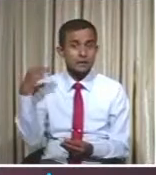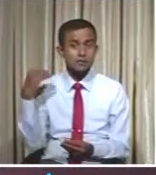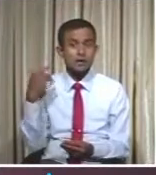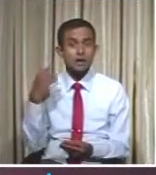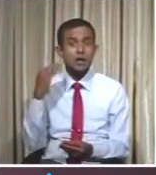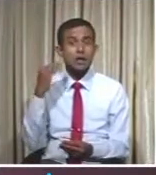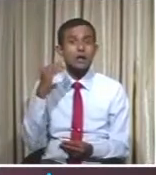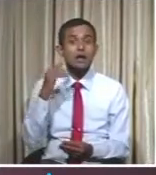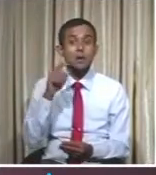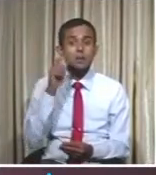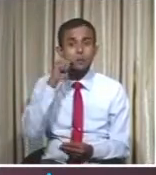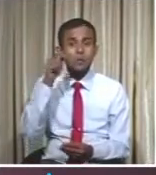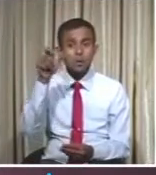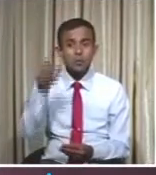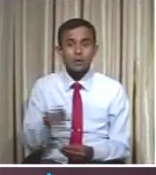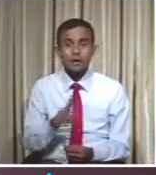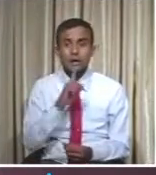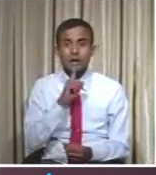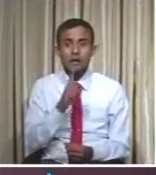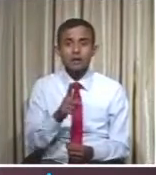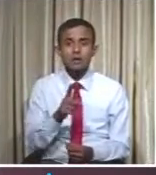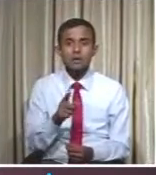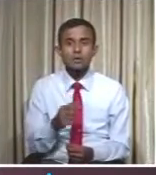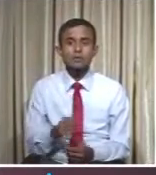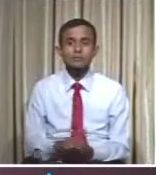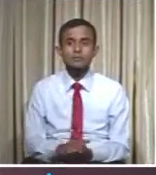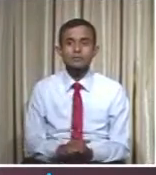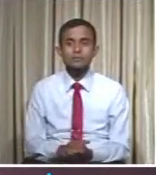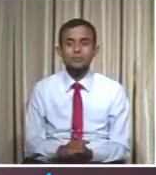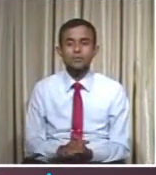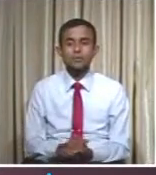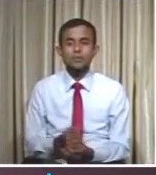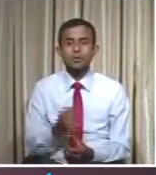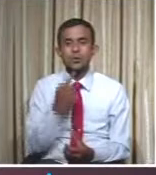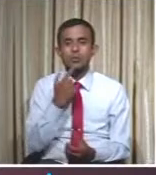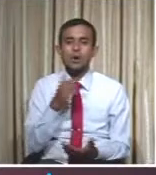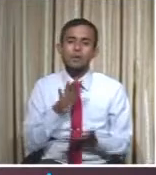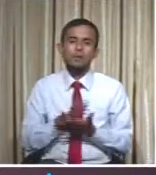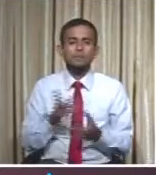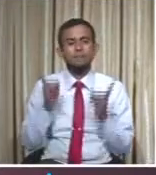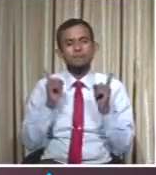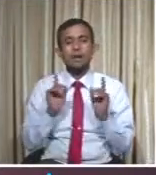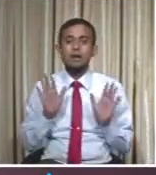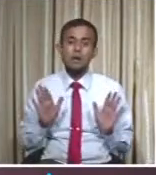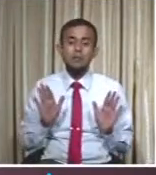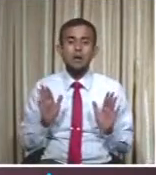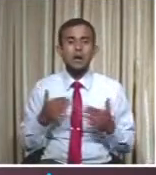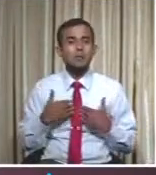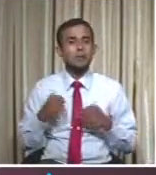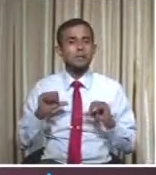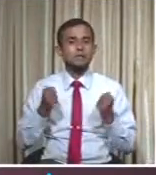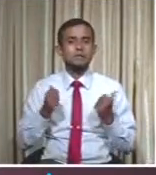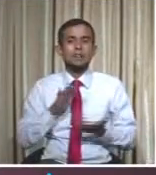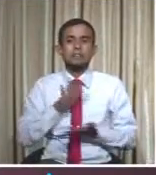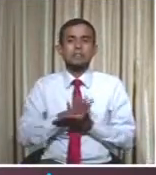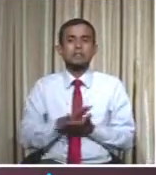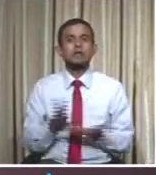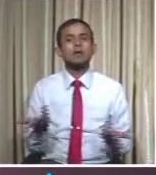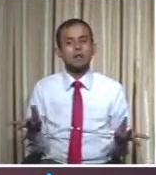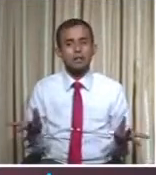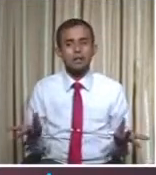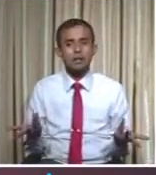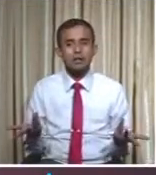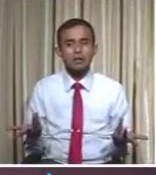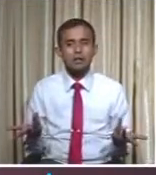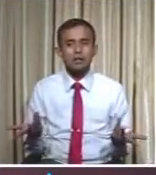තරුණයෙක් කියලා තියෙනවා. ඔව් අපි විනෝද වෙනවා තමයි. හැබැයි අපේ ජීවිතවල සතුටක් නැහැ කියලා.